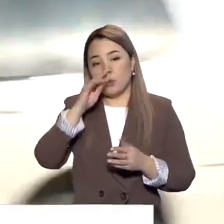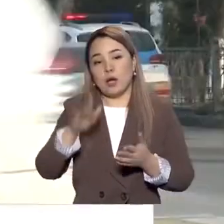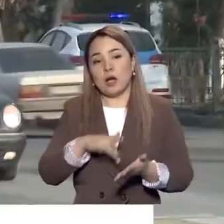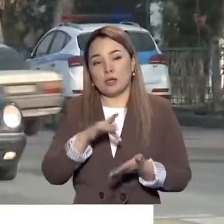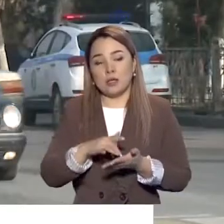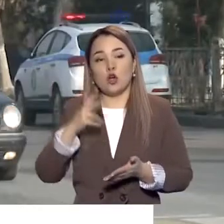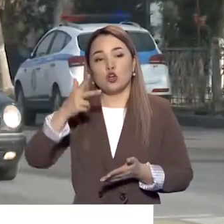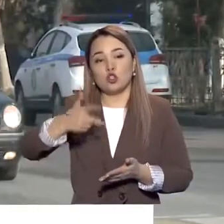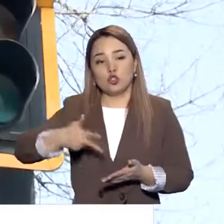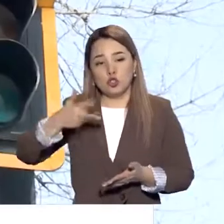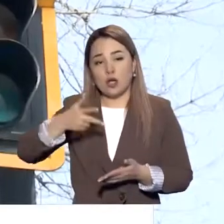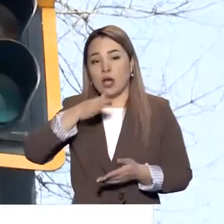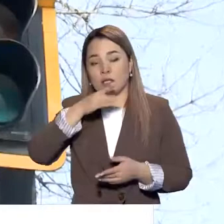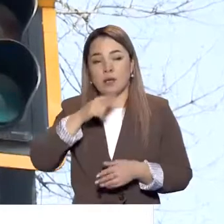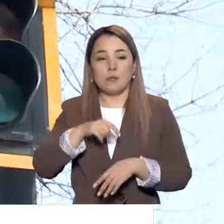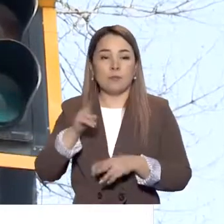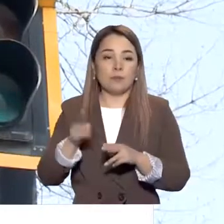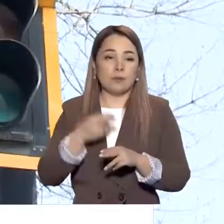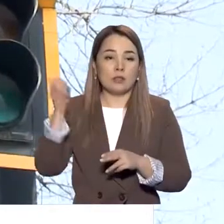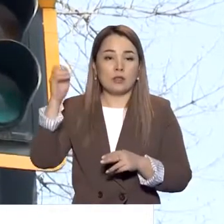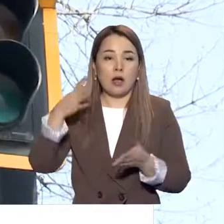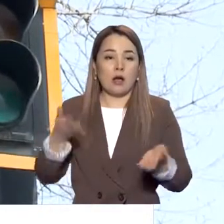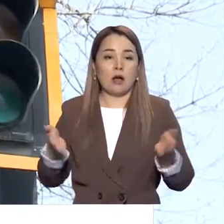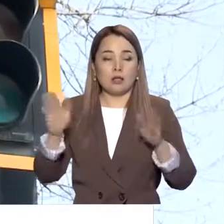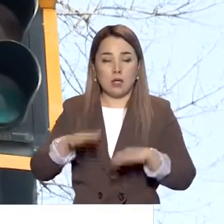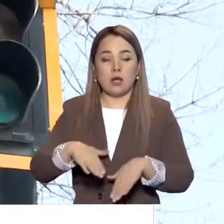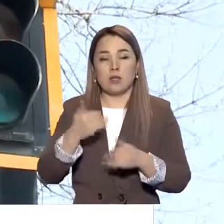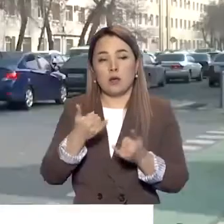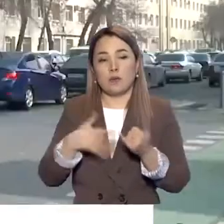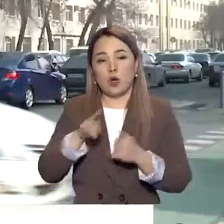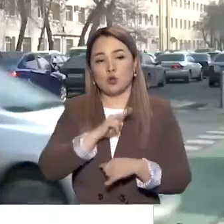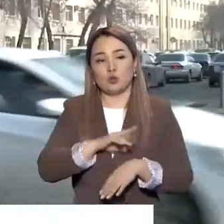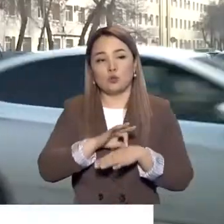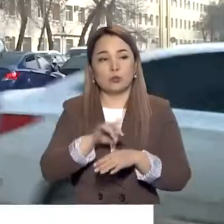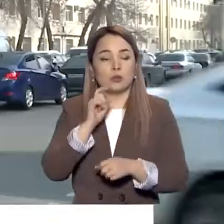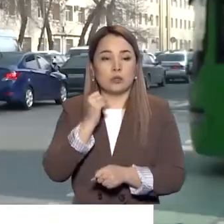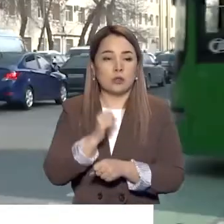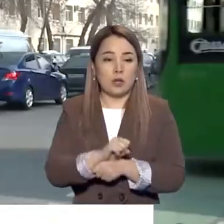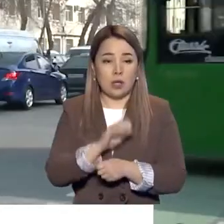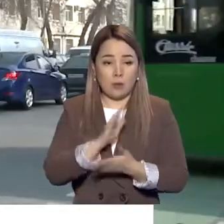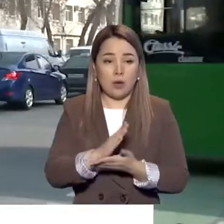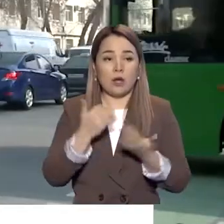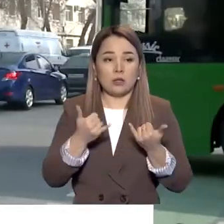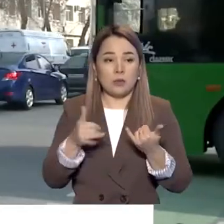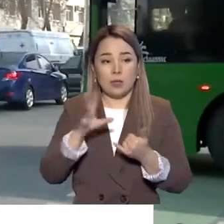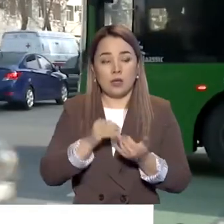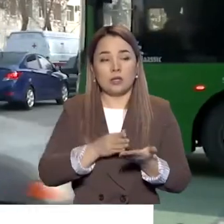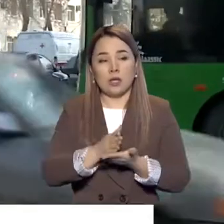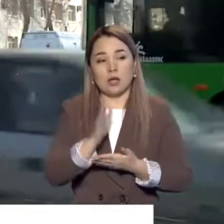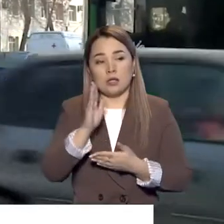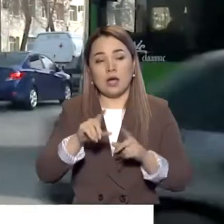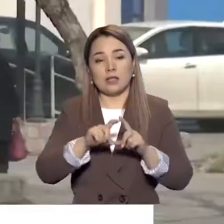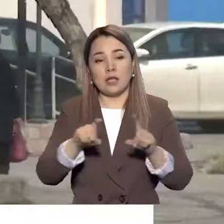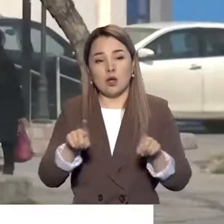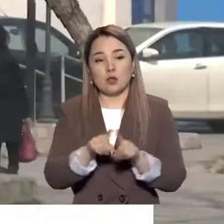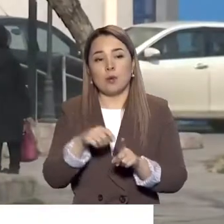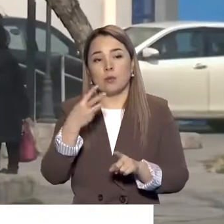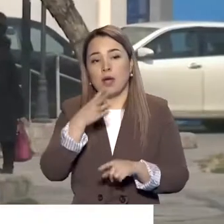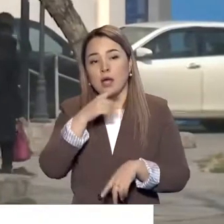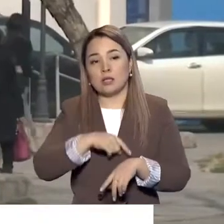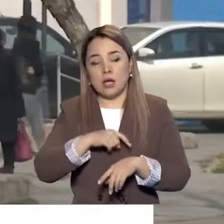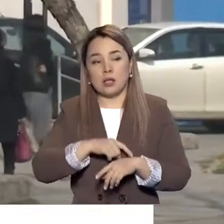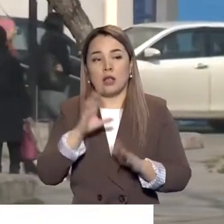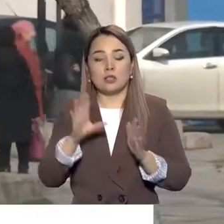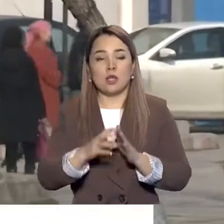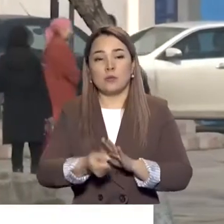жұртшылығы да 3 сағат жарықсыз отырды. Орталық жылу жүйесі амалсыз жұмысын тоқтатты. Мегаполистегі стратегиялық нысандар бірнеше сағат бойы қуат